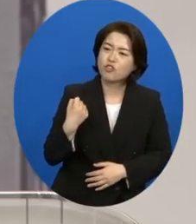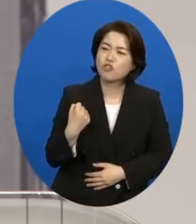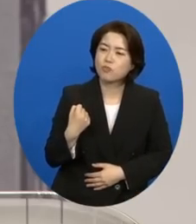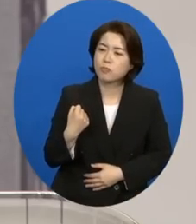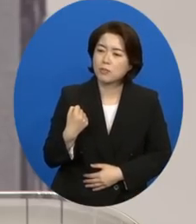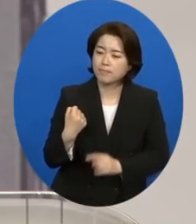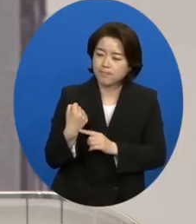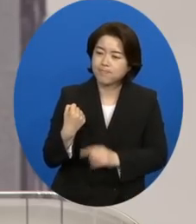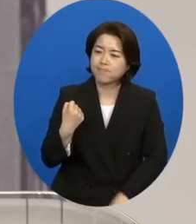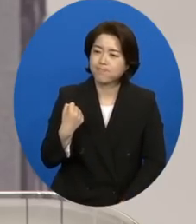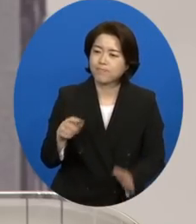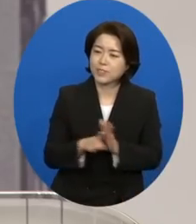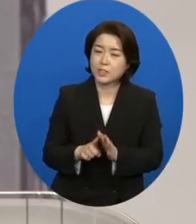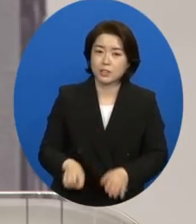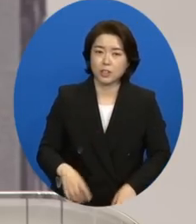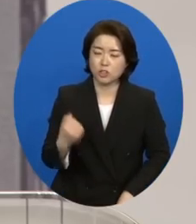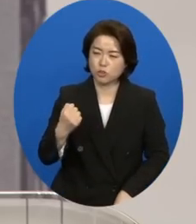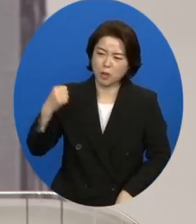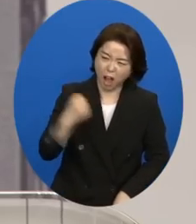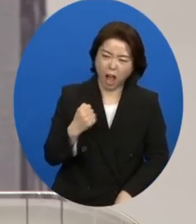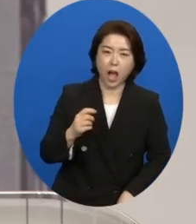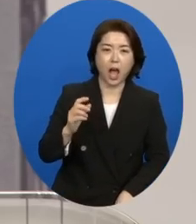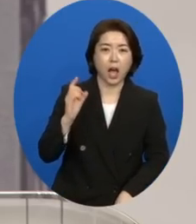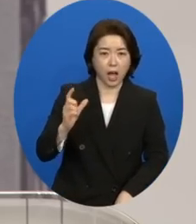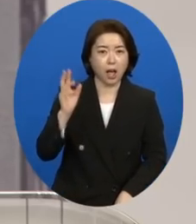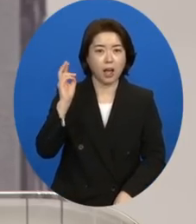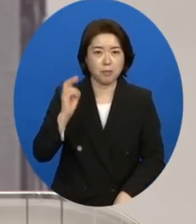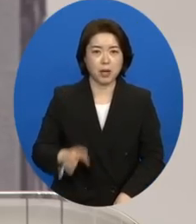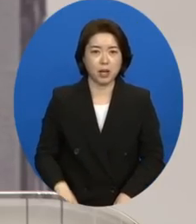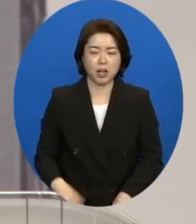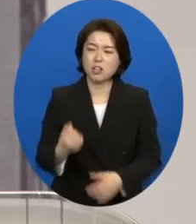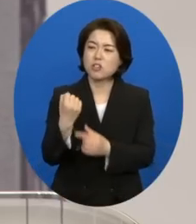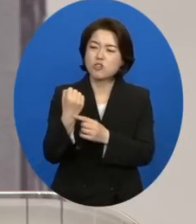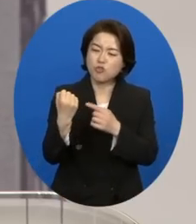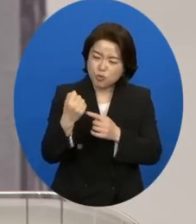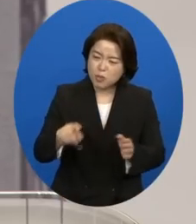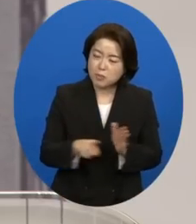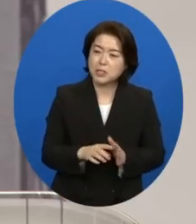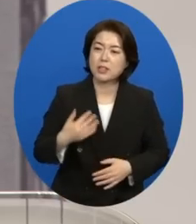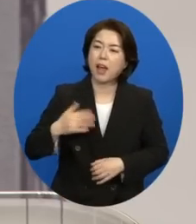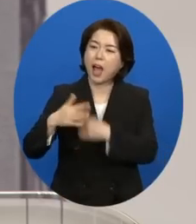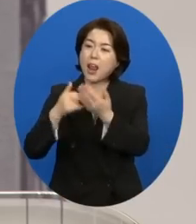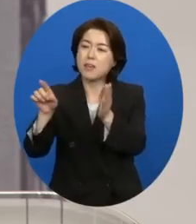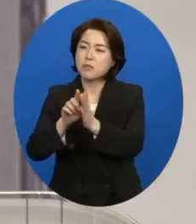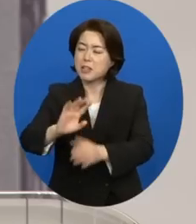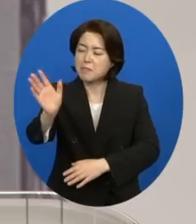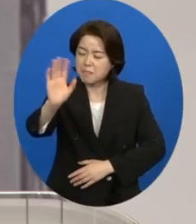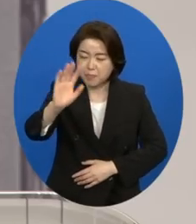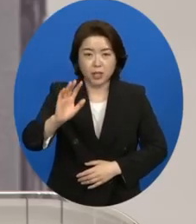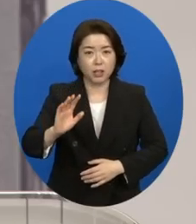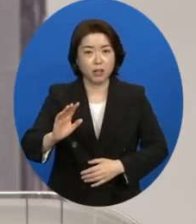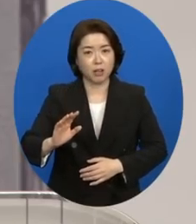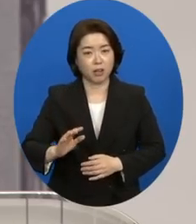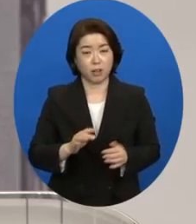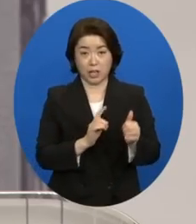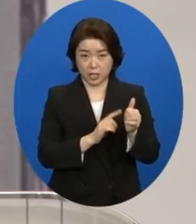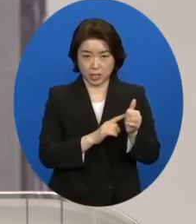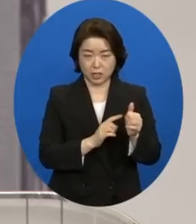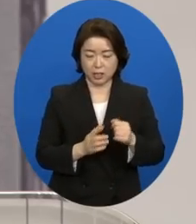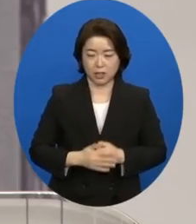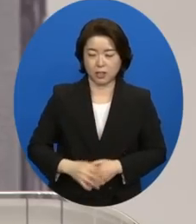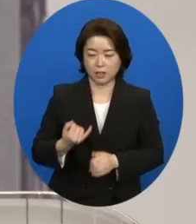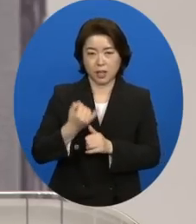주먹을 주먹이 셌던 거 같습니다 주먹을 믿지 내가 하나님 있냐 그러면서